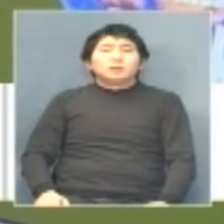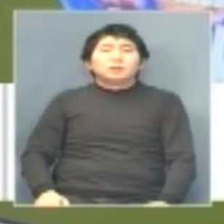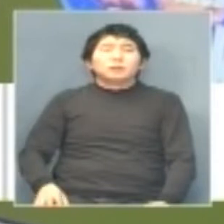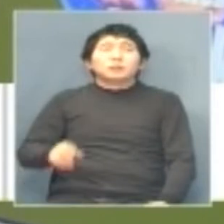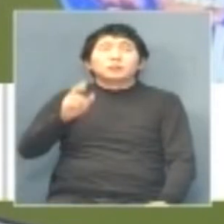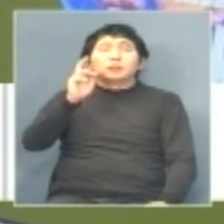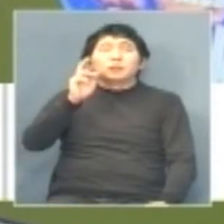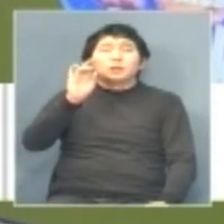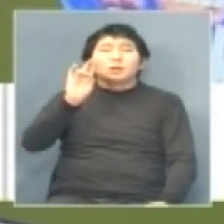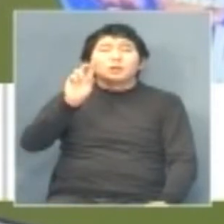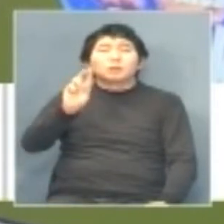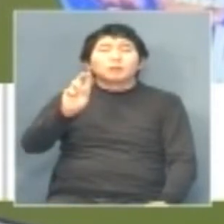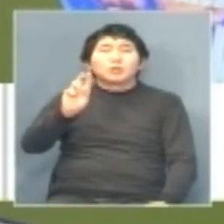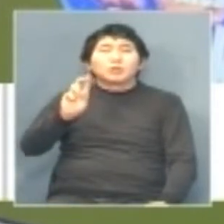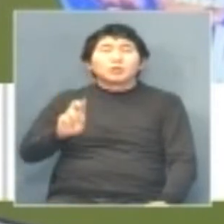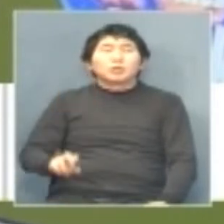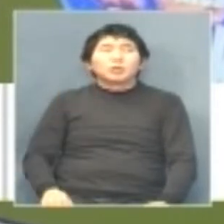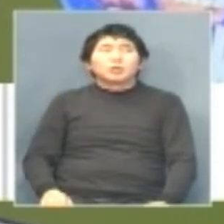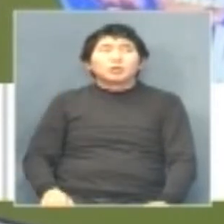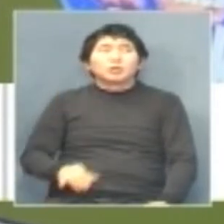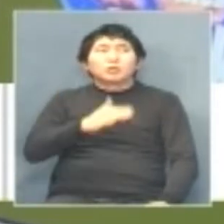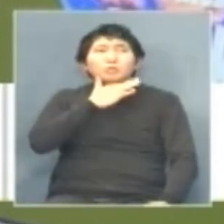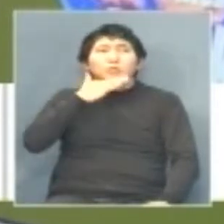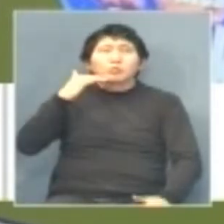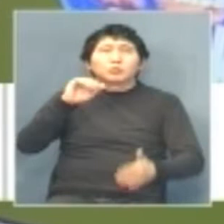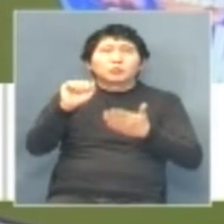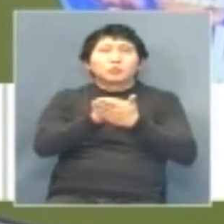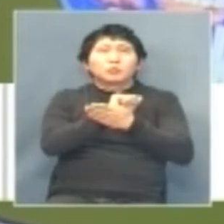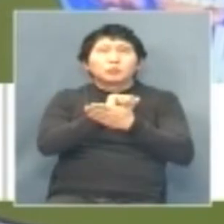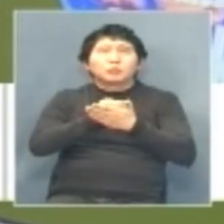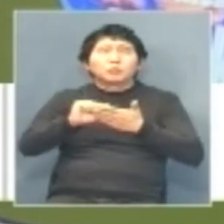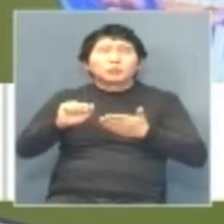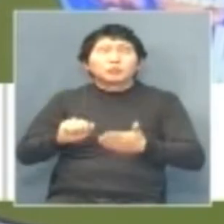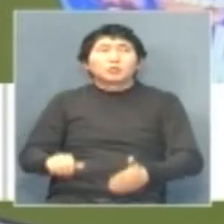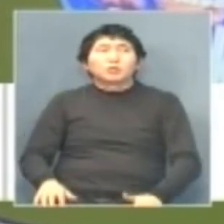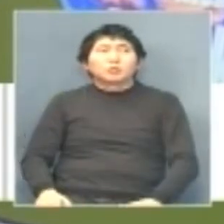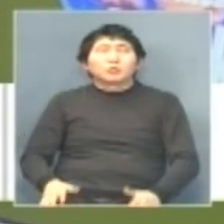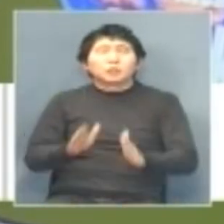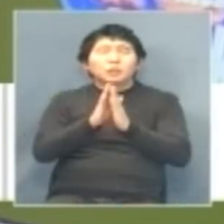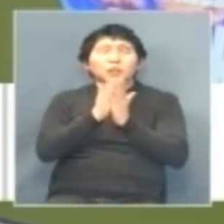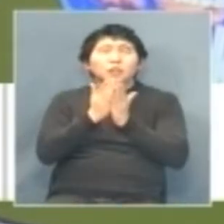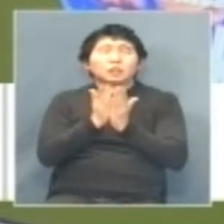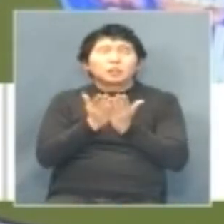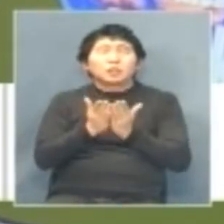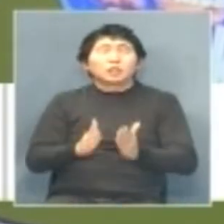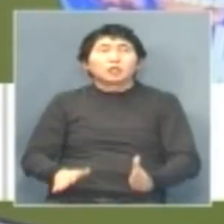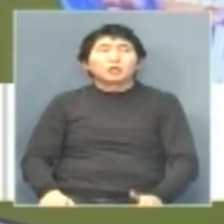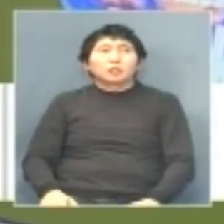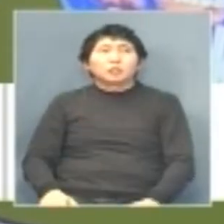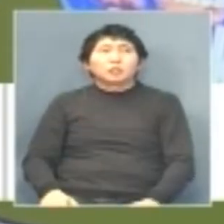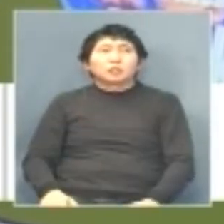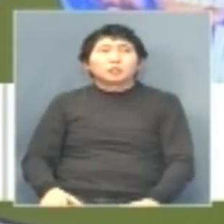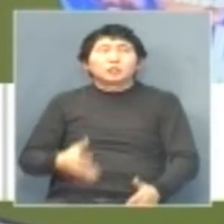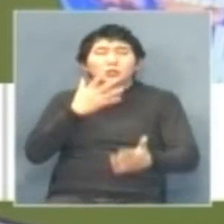қауіпсіздікпен байланысты болғаннан кейін көп құжаттарды бізге қол жетімді емес, сондықтан мына кітап арқылы осы өзіміздің